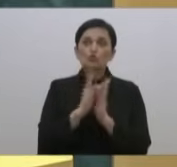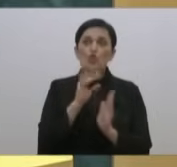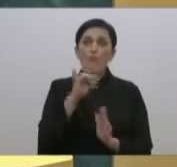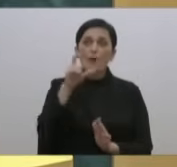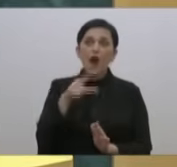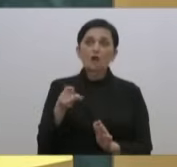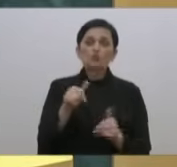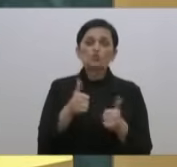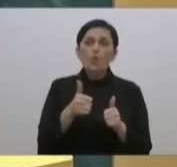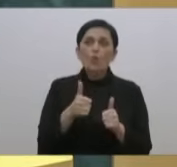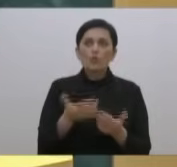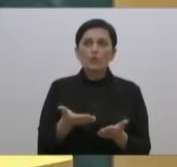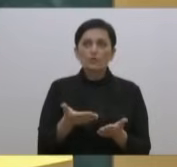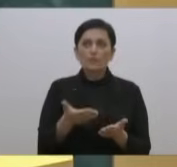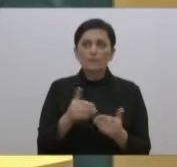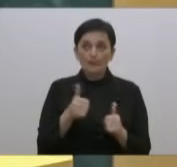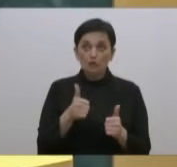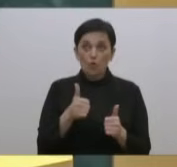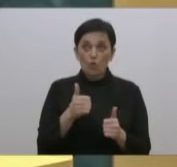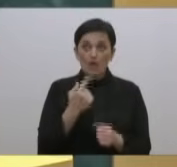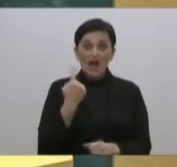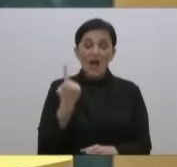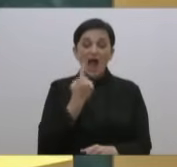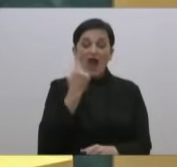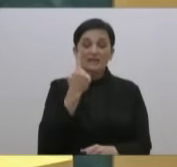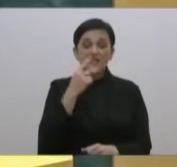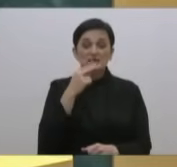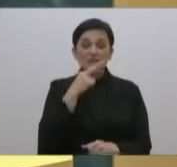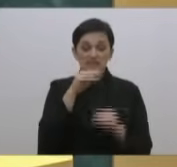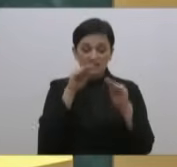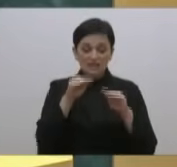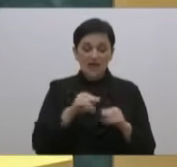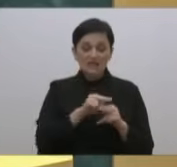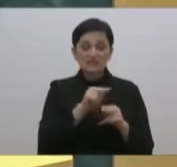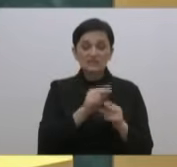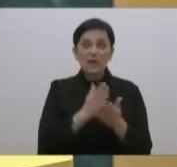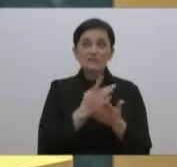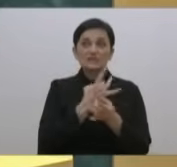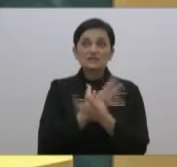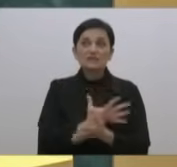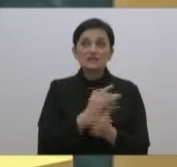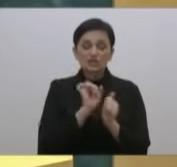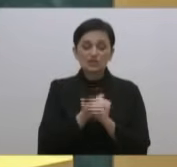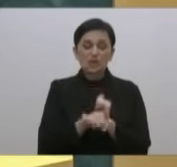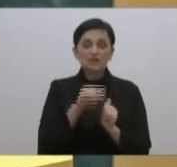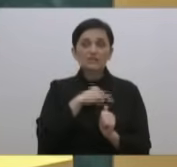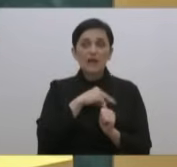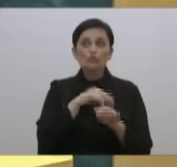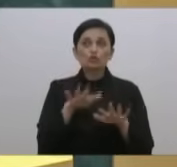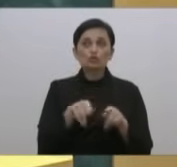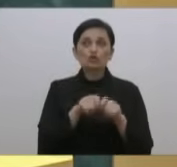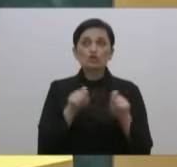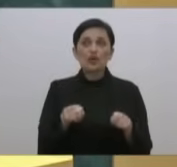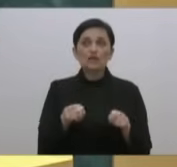ირაკლი კობახიძეს, აბა როგორ და ერთადერთი რეცეპტი არის სიღარიბის დაძლევის, სამუშაო